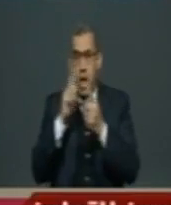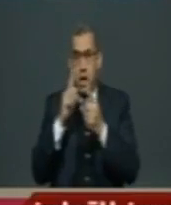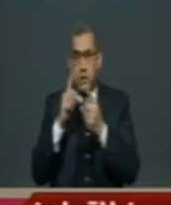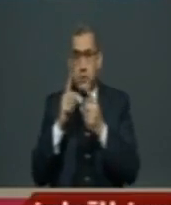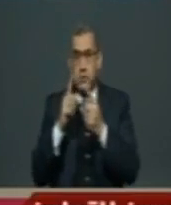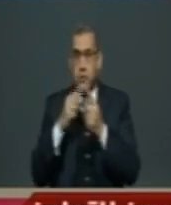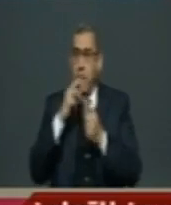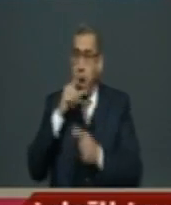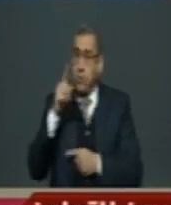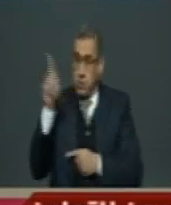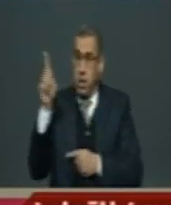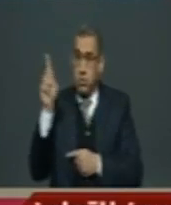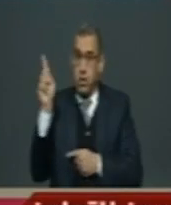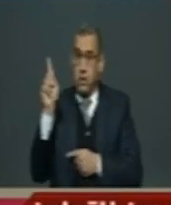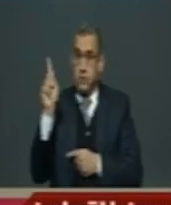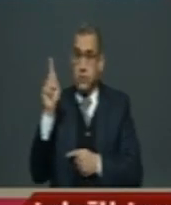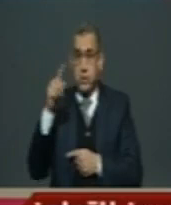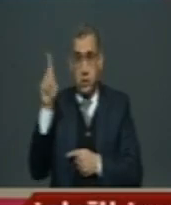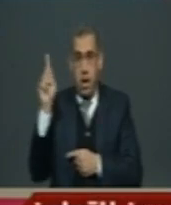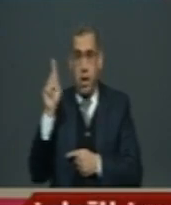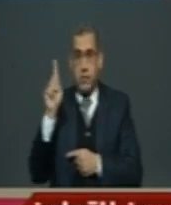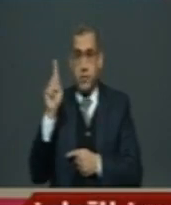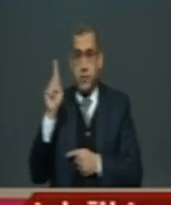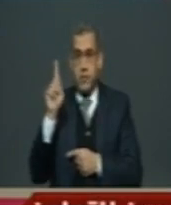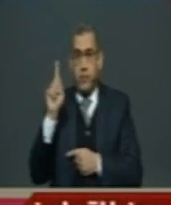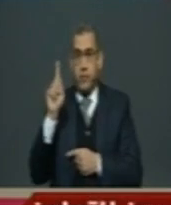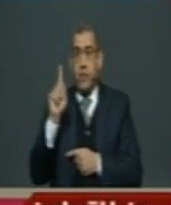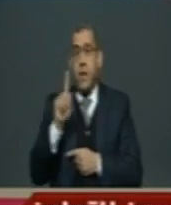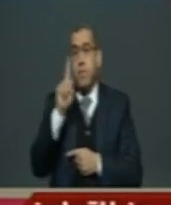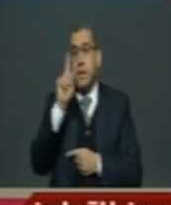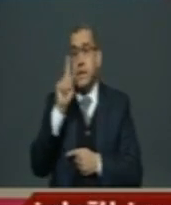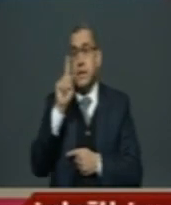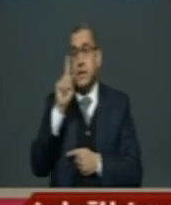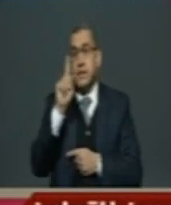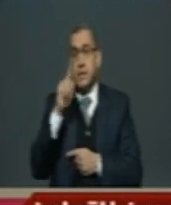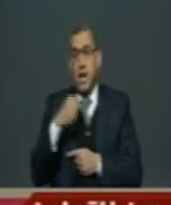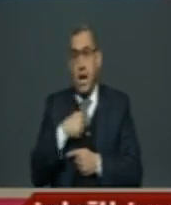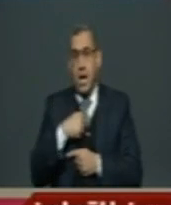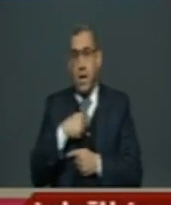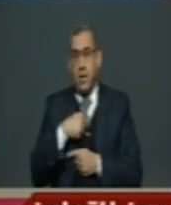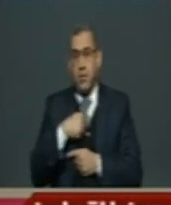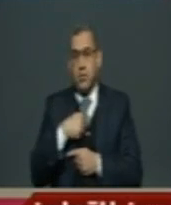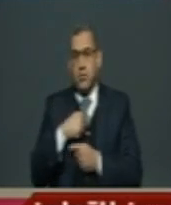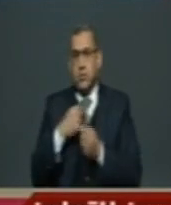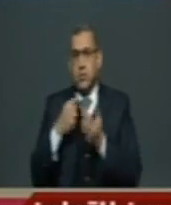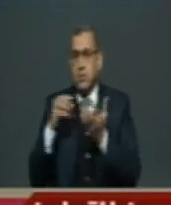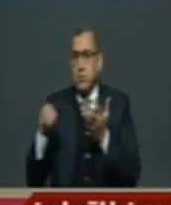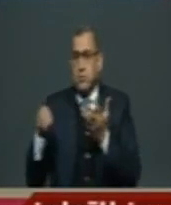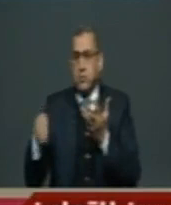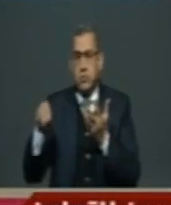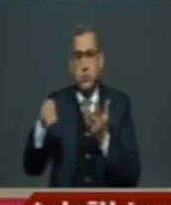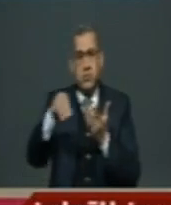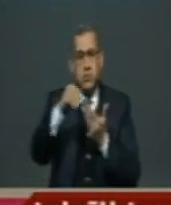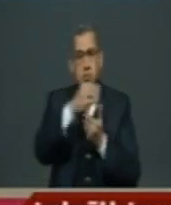صح. ده كلام ايه؟ صحيح. بس أنا كانت الأمور كلها محتاجة جهد